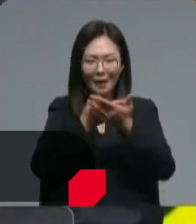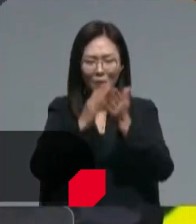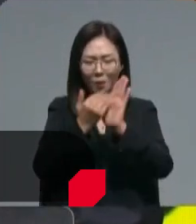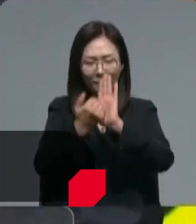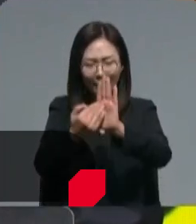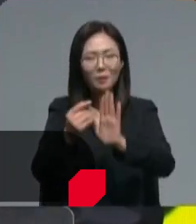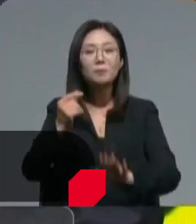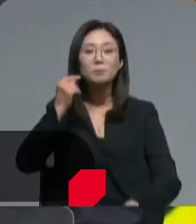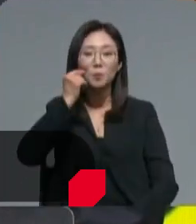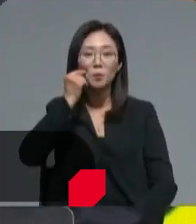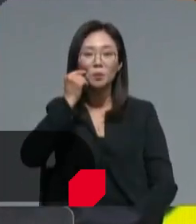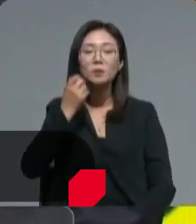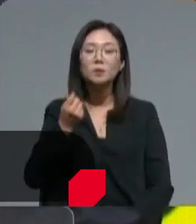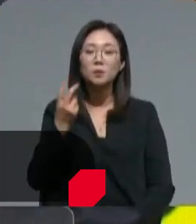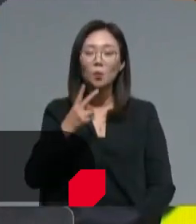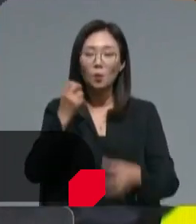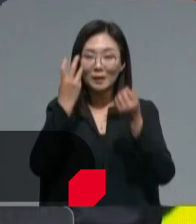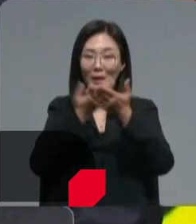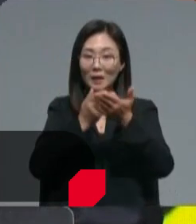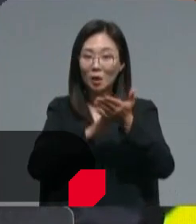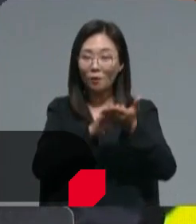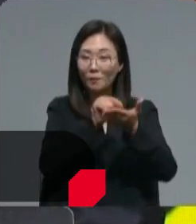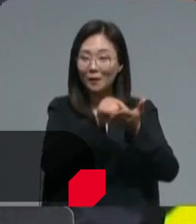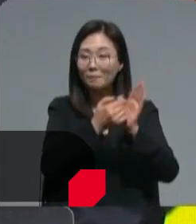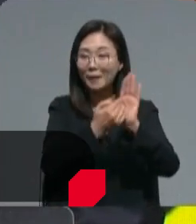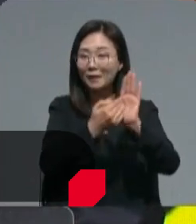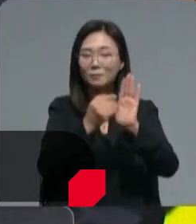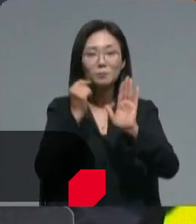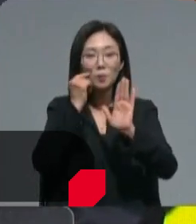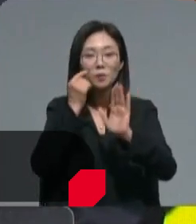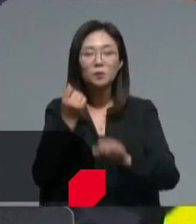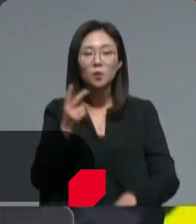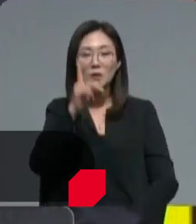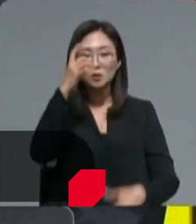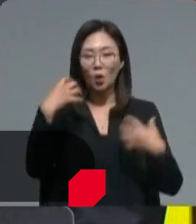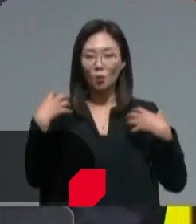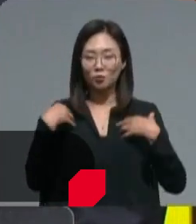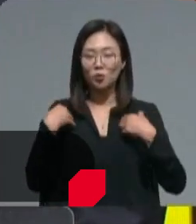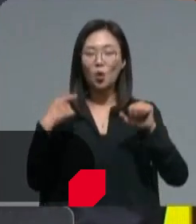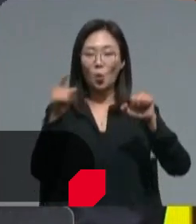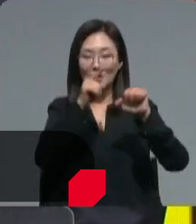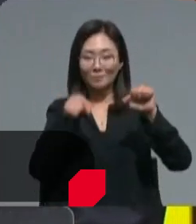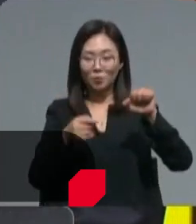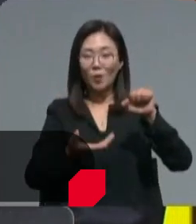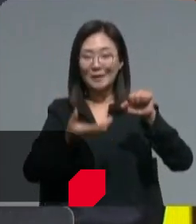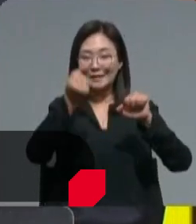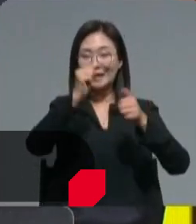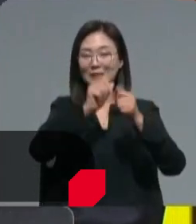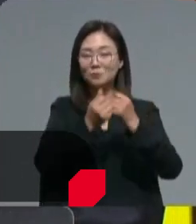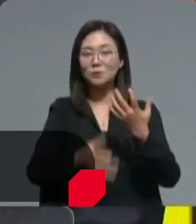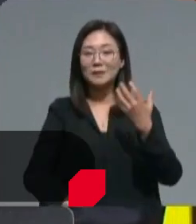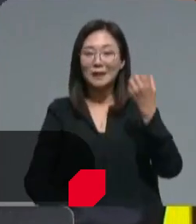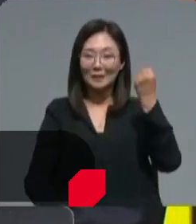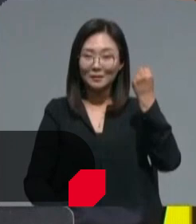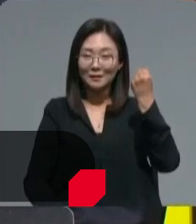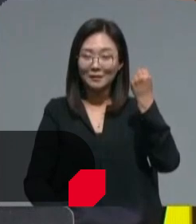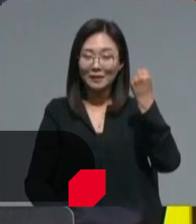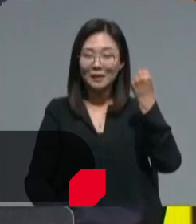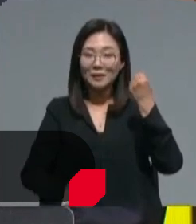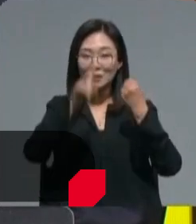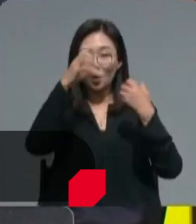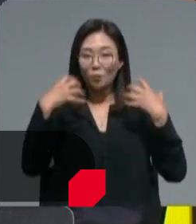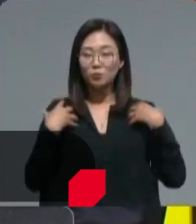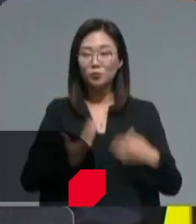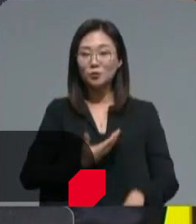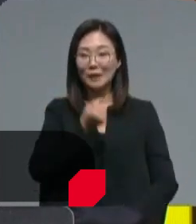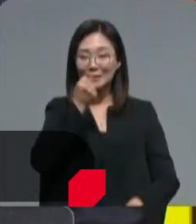막을 수도 없거니와 그 개혁이라고 하는 거는 정부가 50% 이상을 지분을 보유하고 있는 정부 주주에